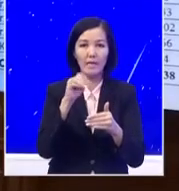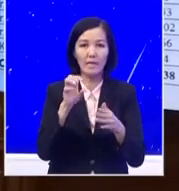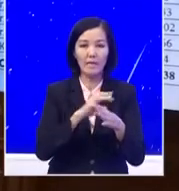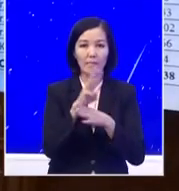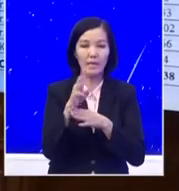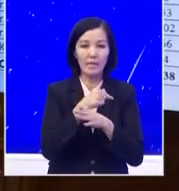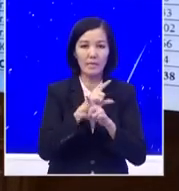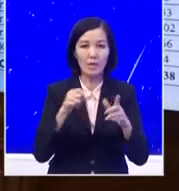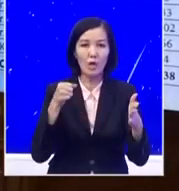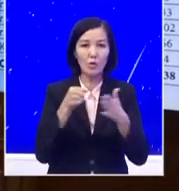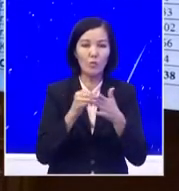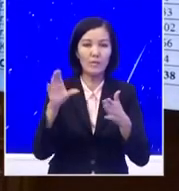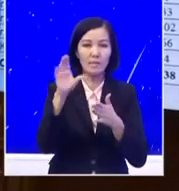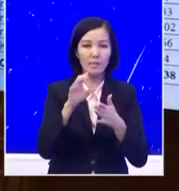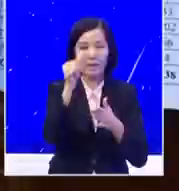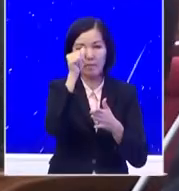ими больницы до сентября.